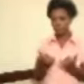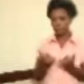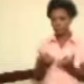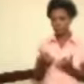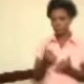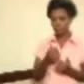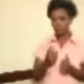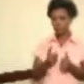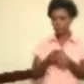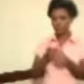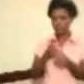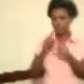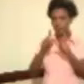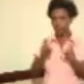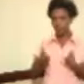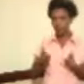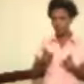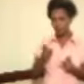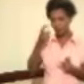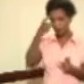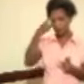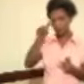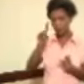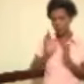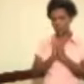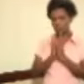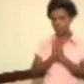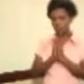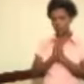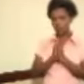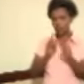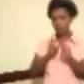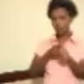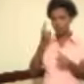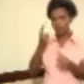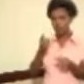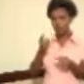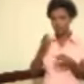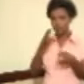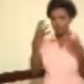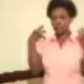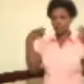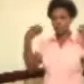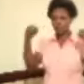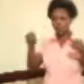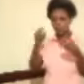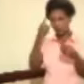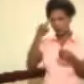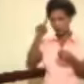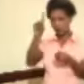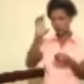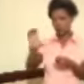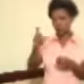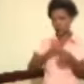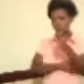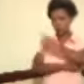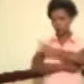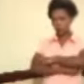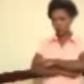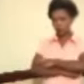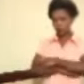Et première question, nous, bon, c'est première mesure d'urgence pour les 100 premiers jours. 100 premiers jours, habituellement, c'est ça, les temps